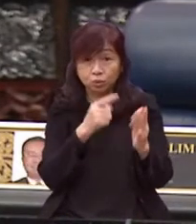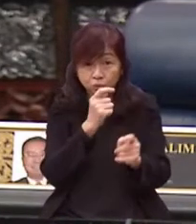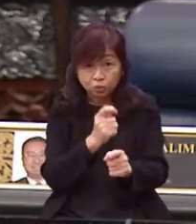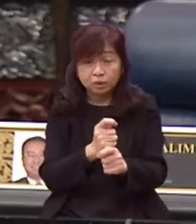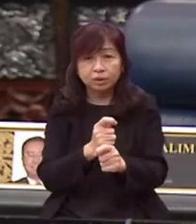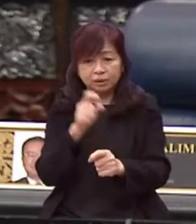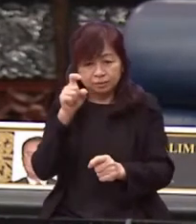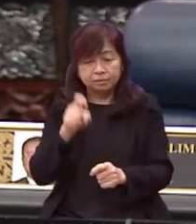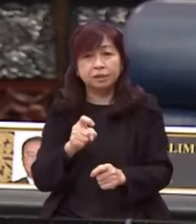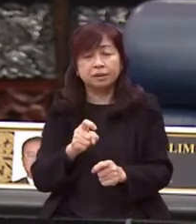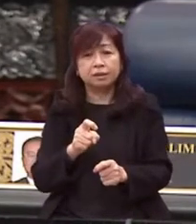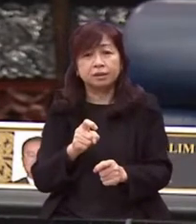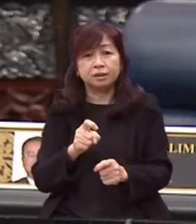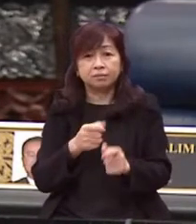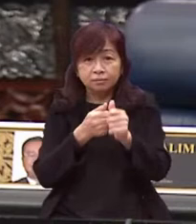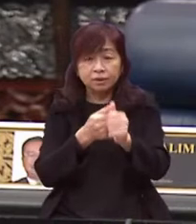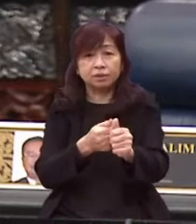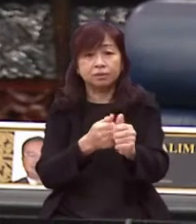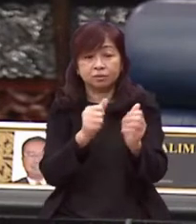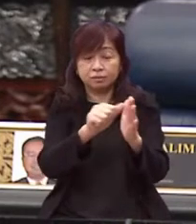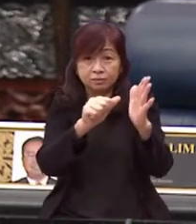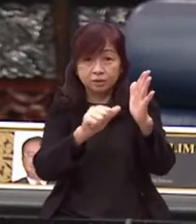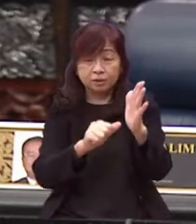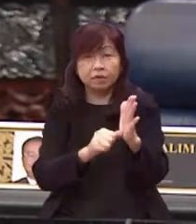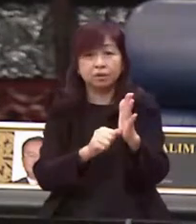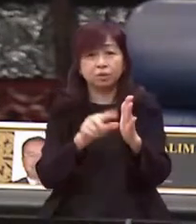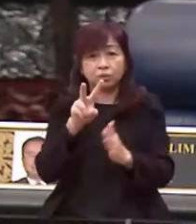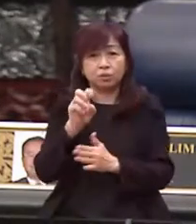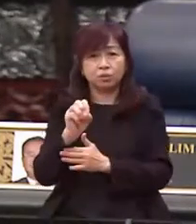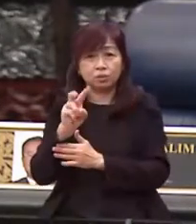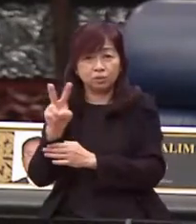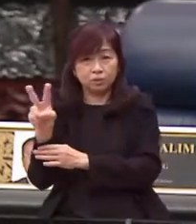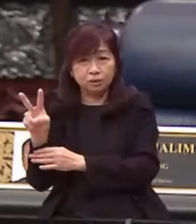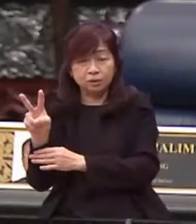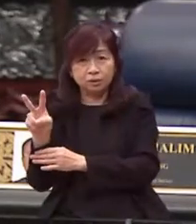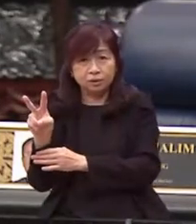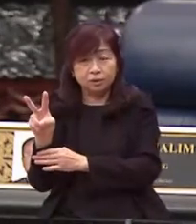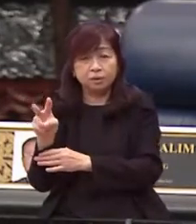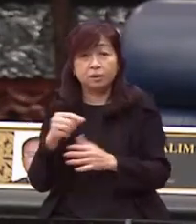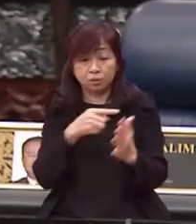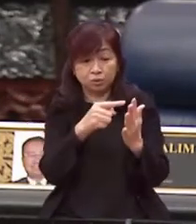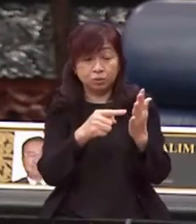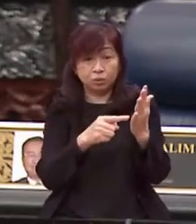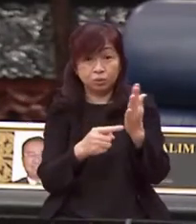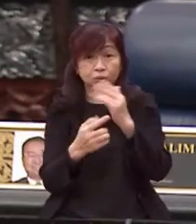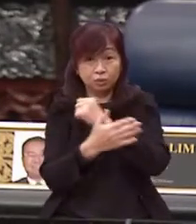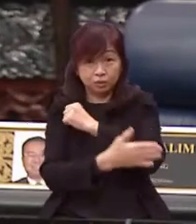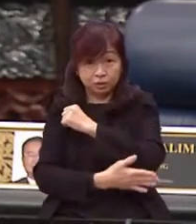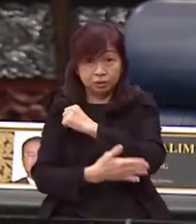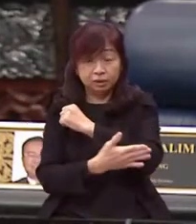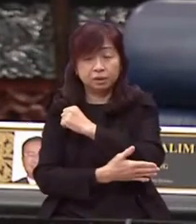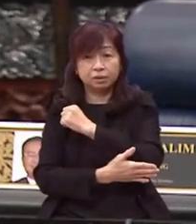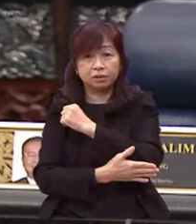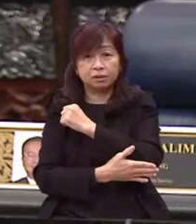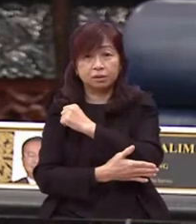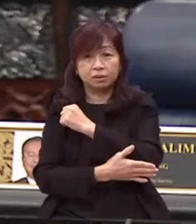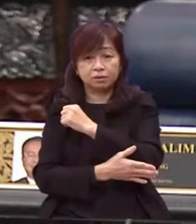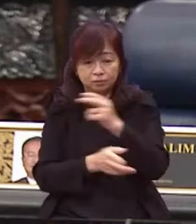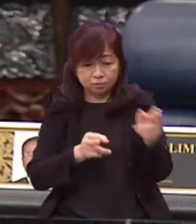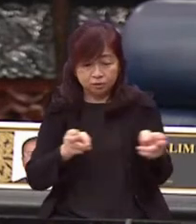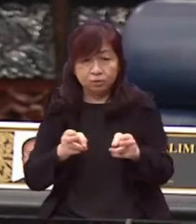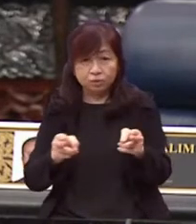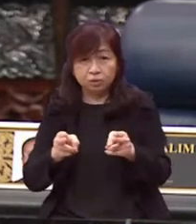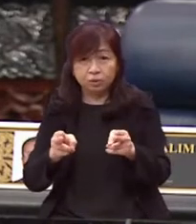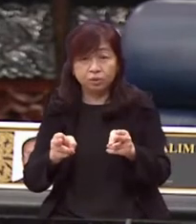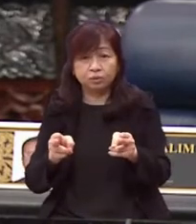pemeliharaan kehidupan dia tindakan 20 22 negara dimiliki dan diuruskan sepenuhnya oleh